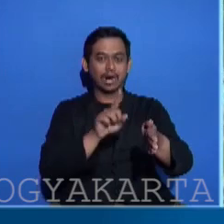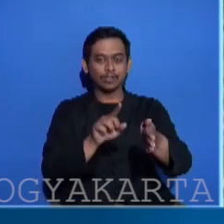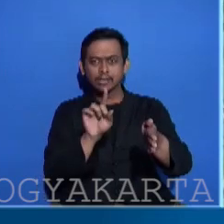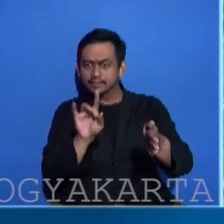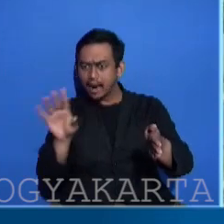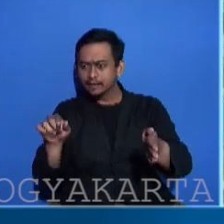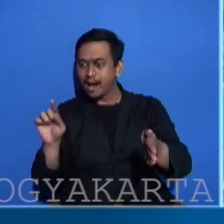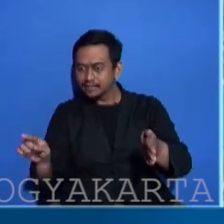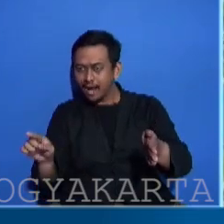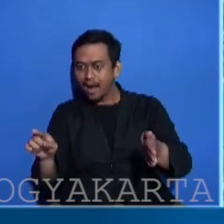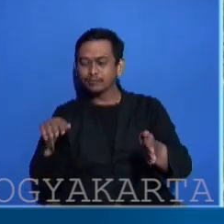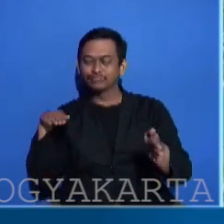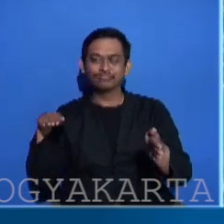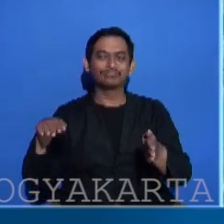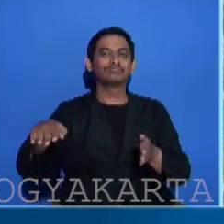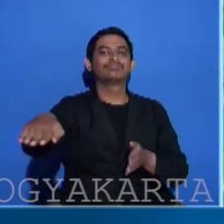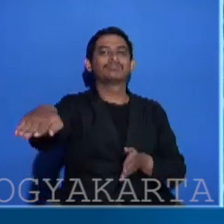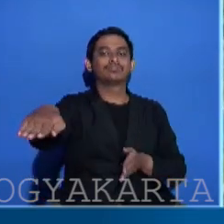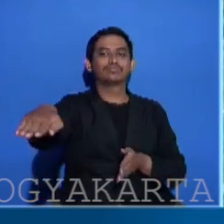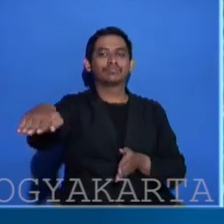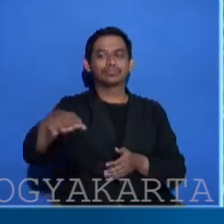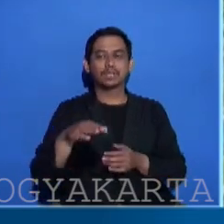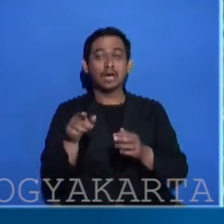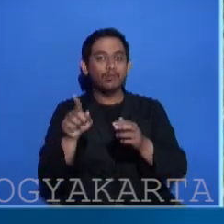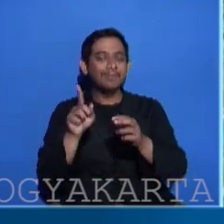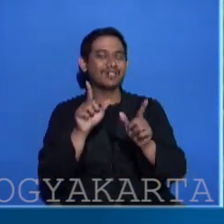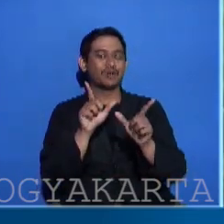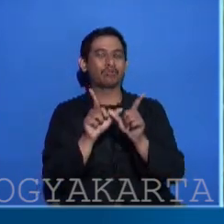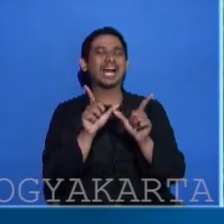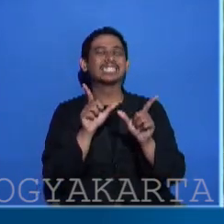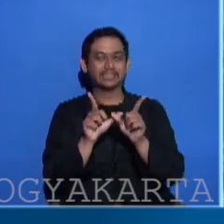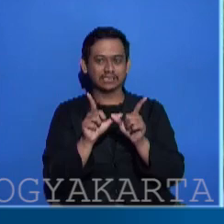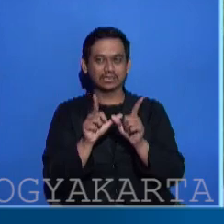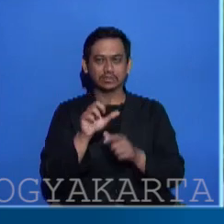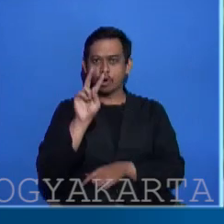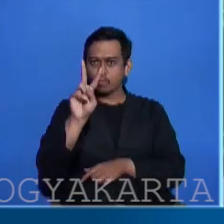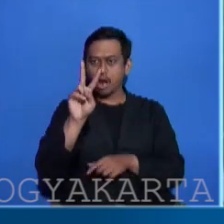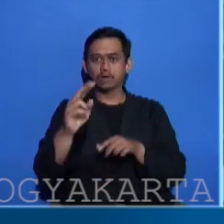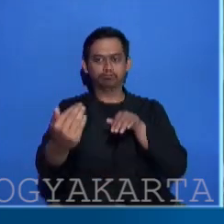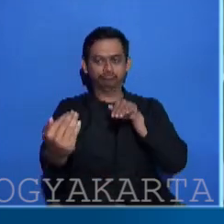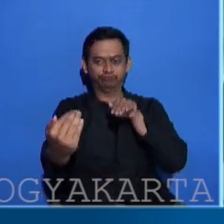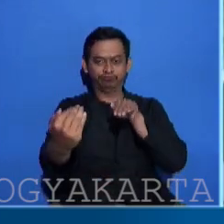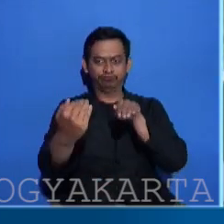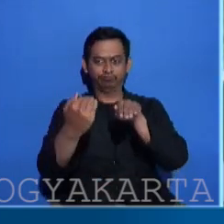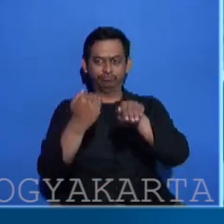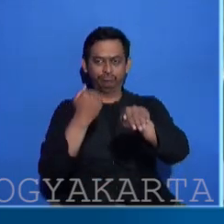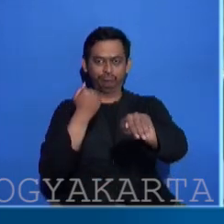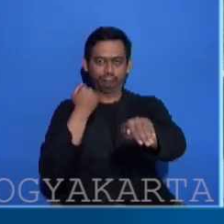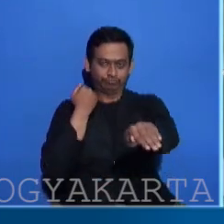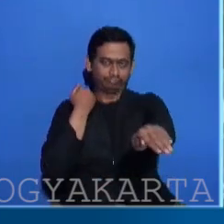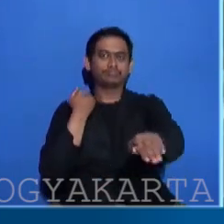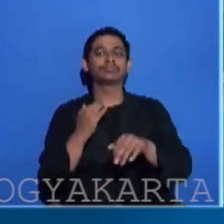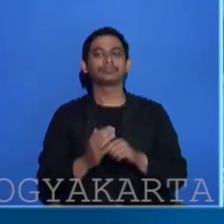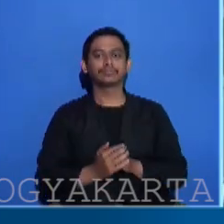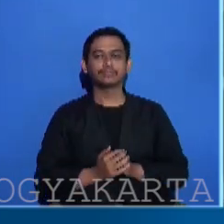one way untuk pengendara dari arah Gunung Kidul akan menggunakan kedua jalur jalan sementara pengendara yang dari arah